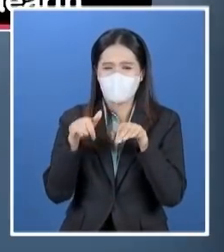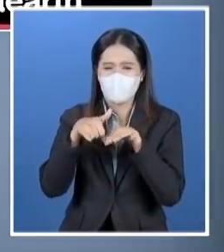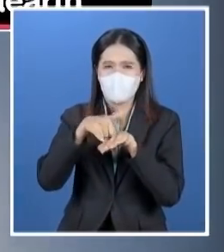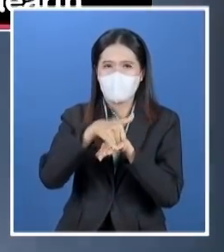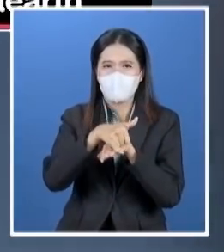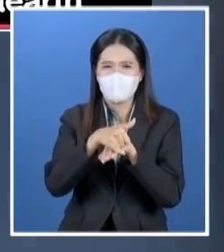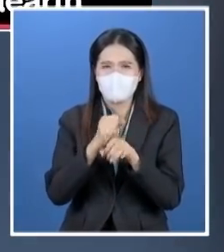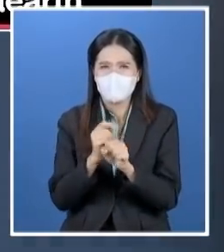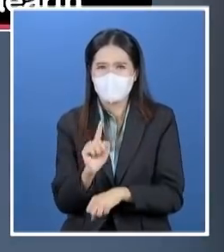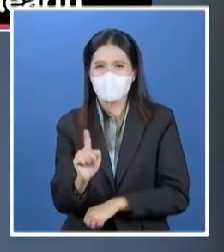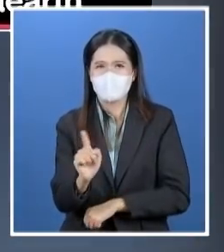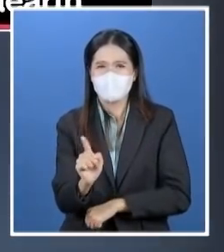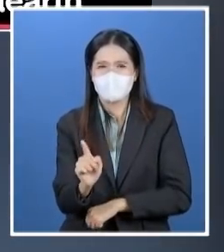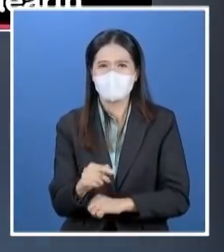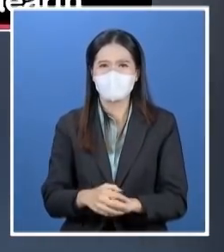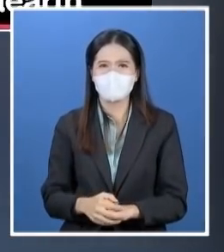อุ๊ยทำไงดี